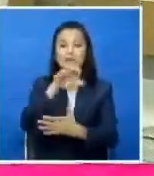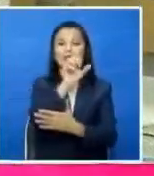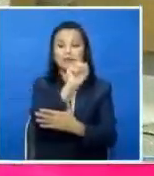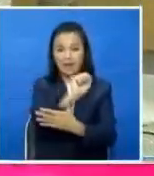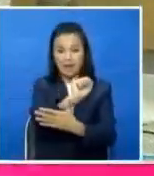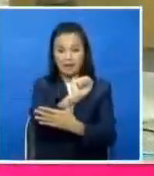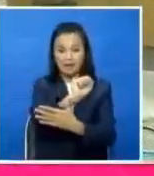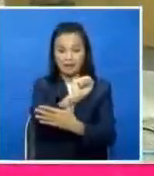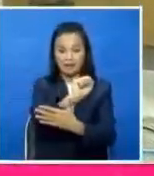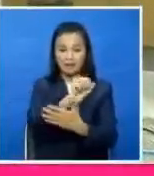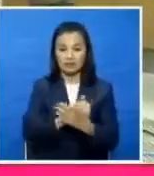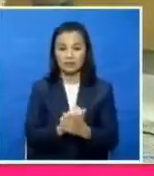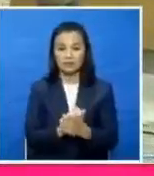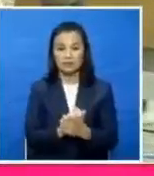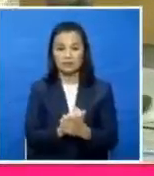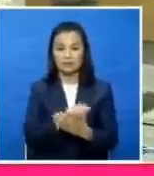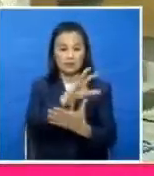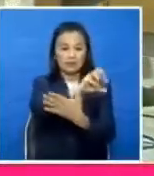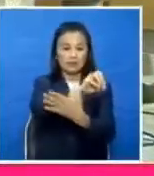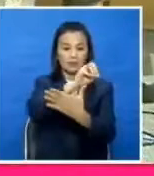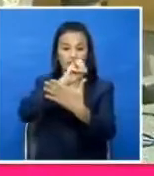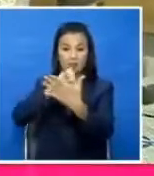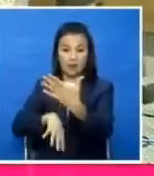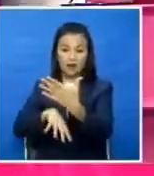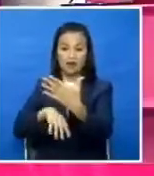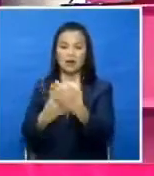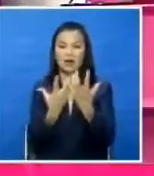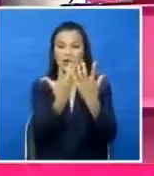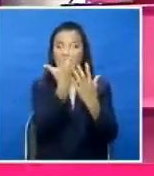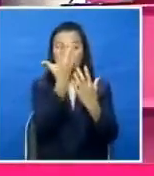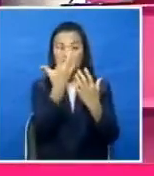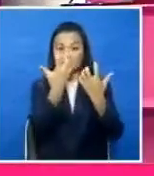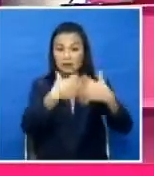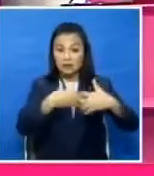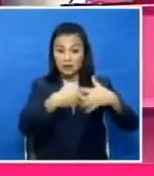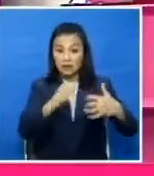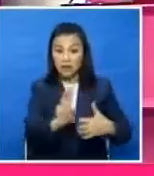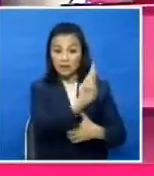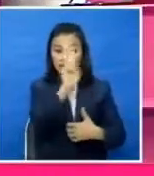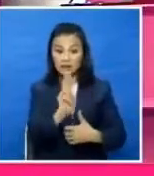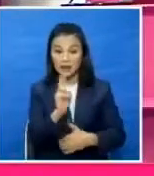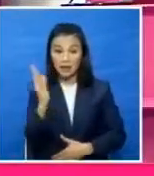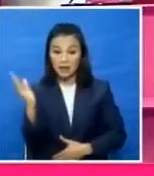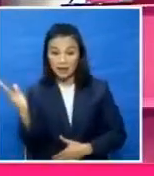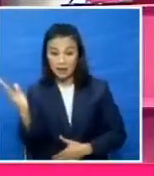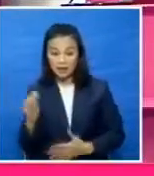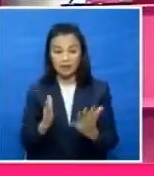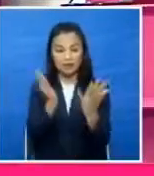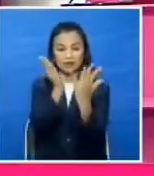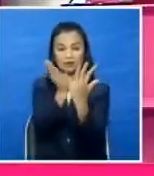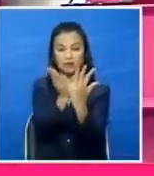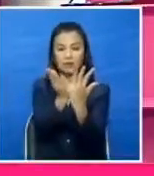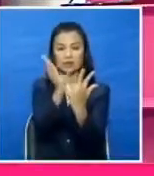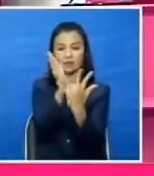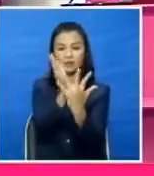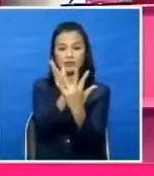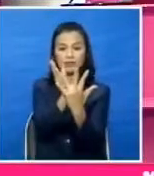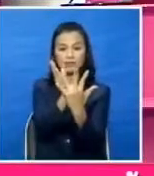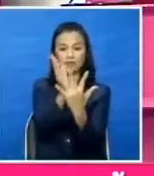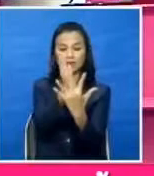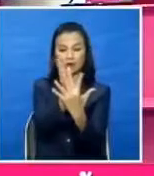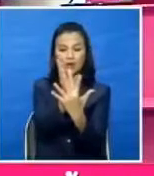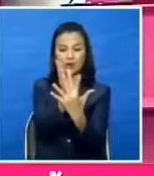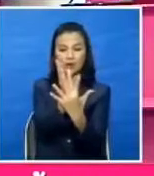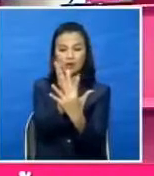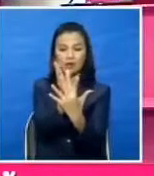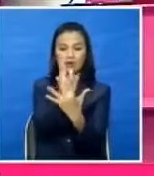แสนต่อไปจะใช้เครื่องออกรางวัลไฟฟ้าอัตโนมัติหลักหน่วยหลักสิบหลักร้